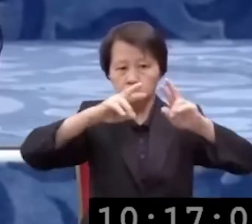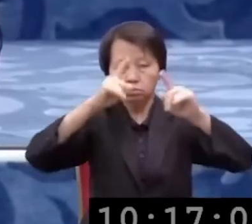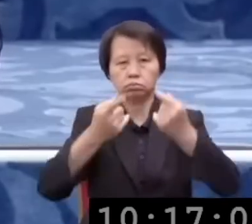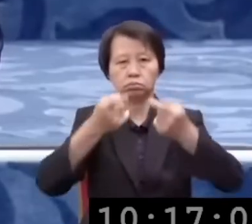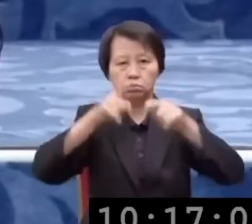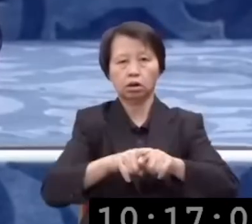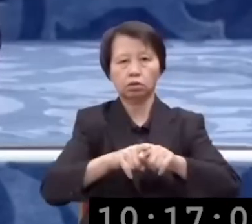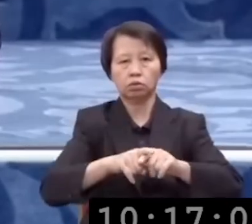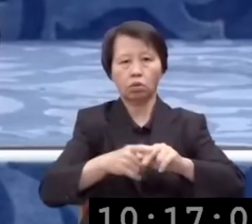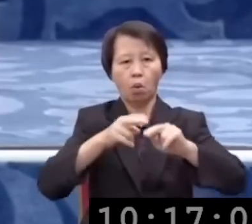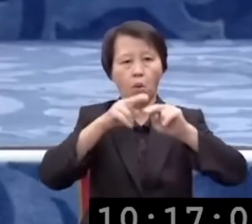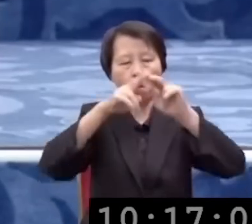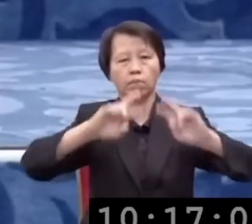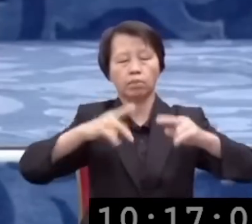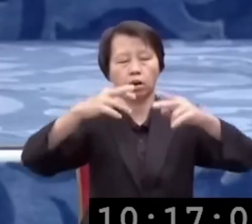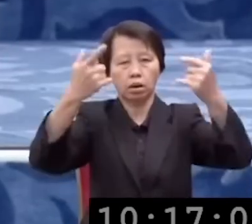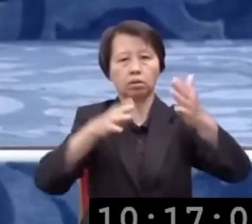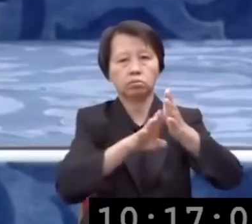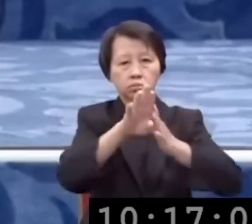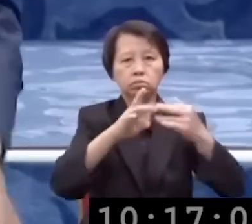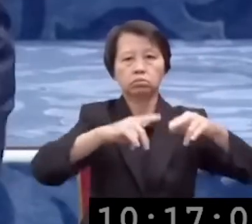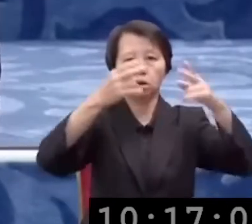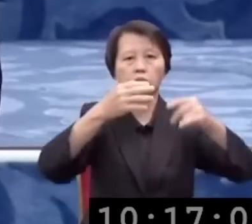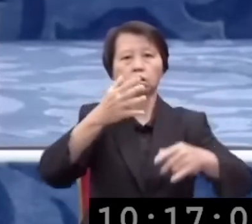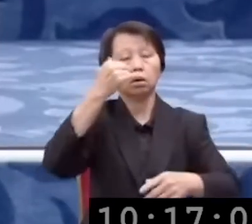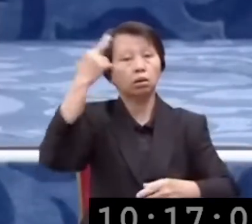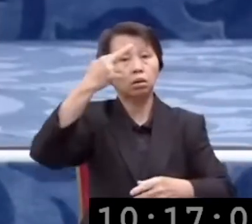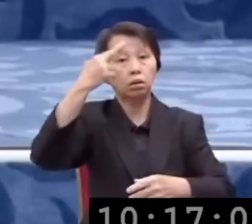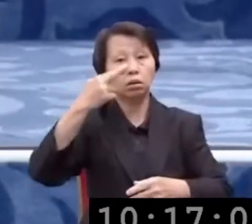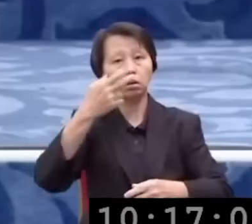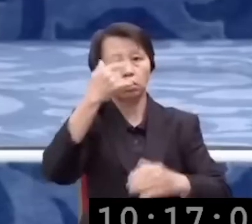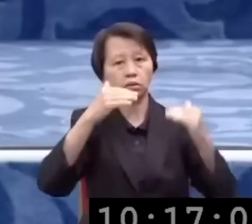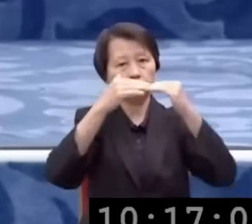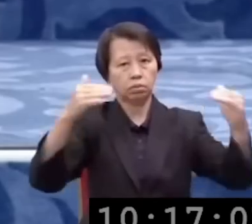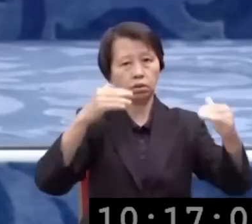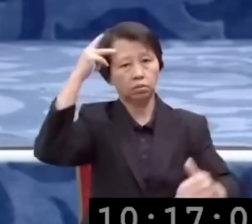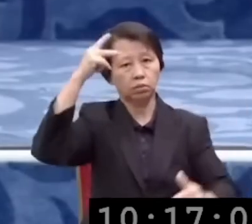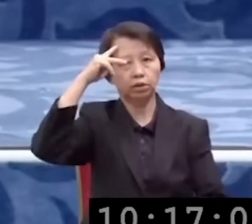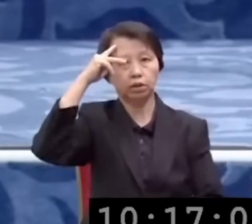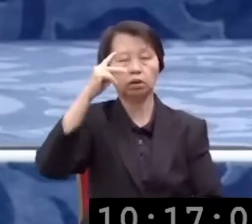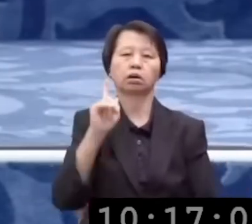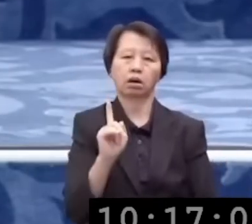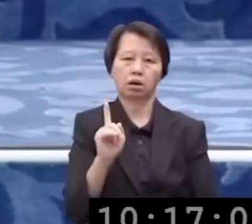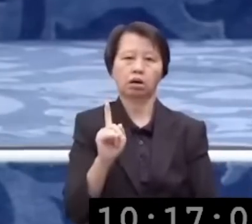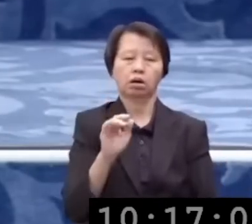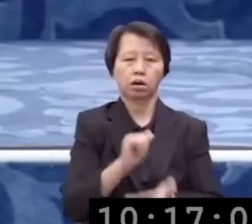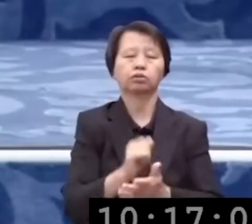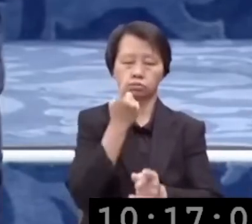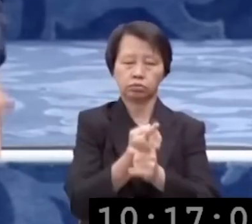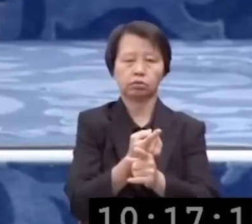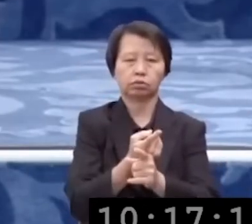berlaku ini adalah faktor penyumbang utama adalah kestabilan politik yang bohong itu